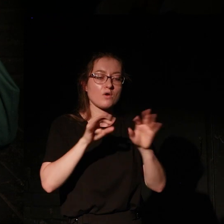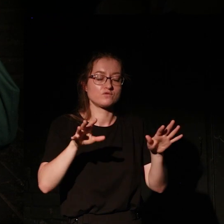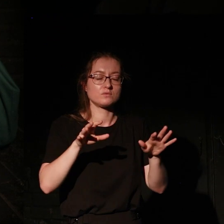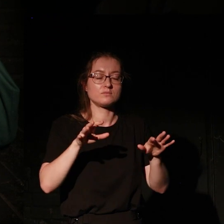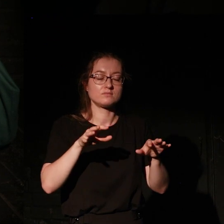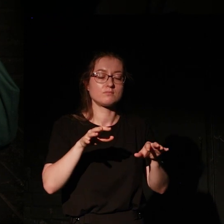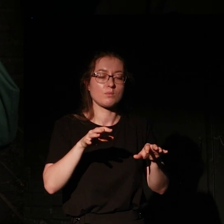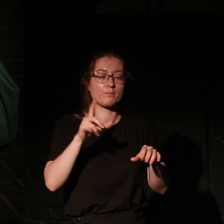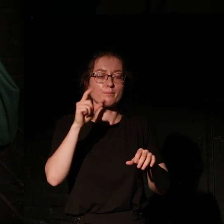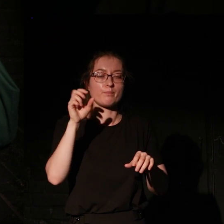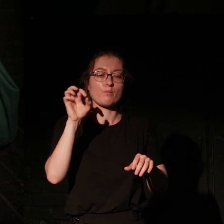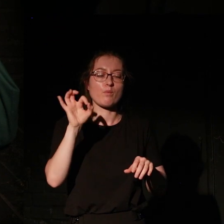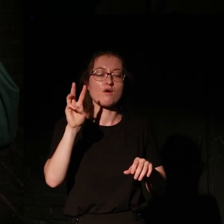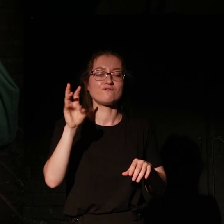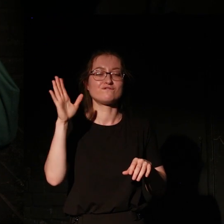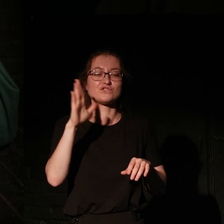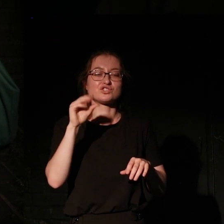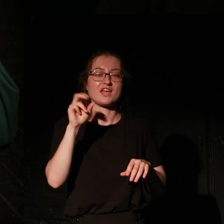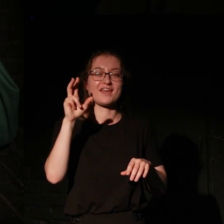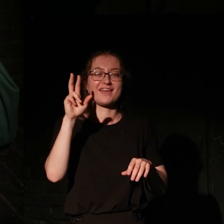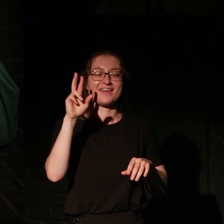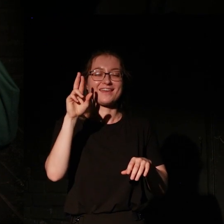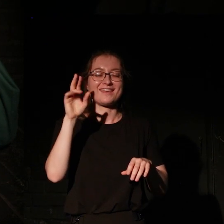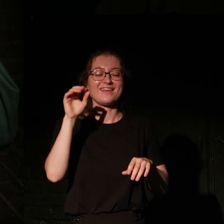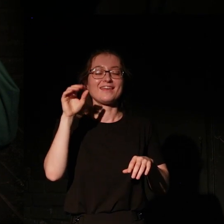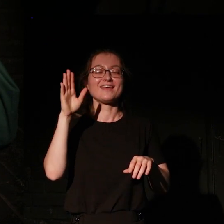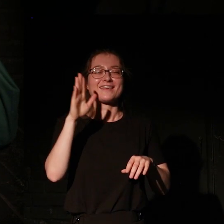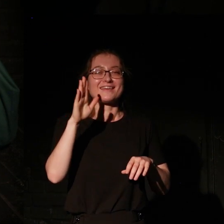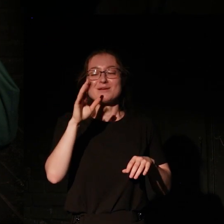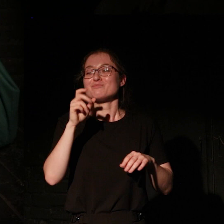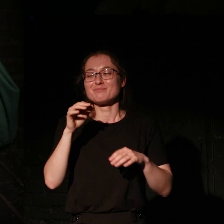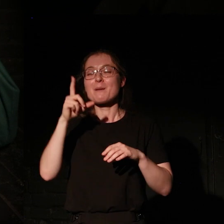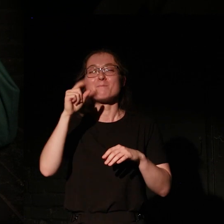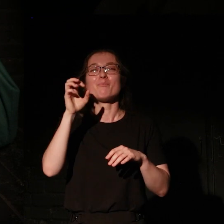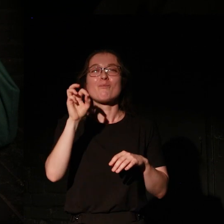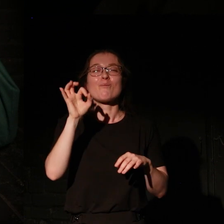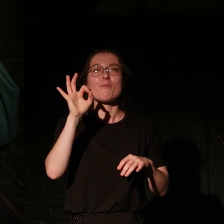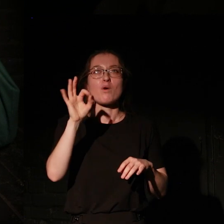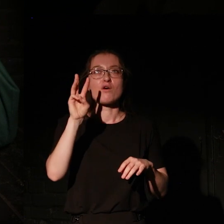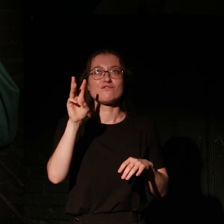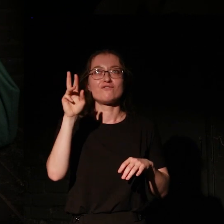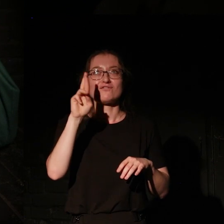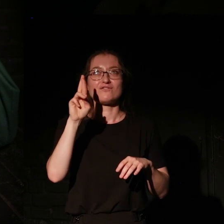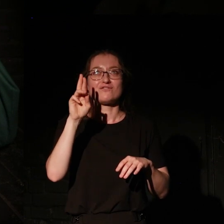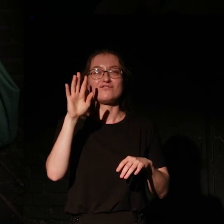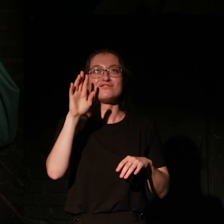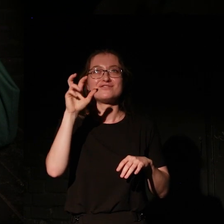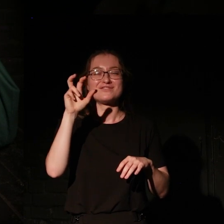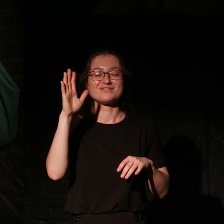może troszeczkę zapomniane listy Nowego Testamentu. One zresztą